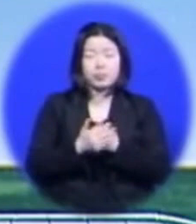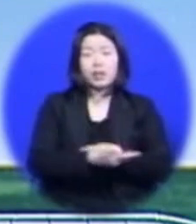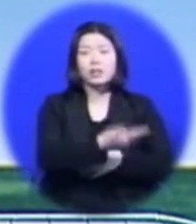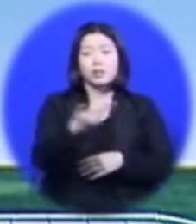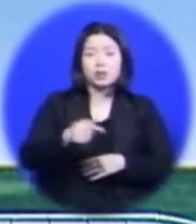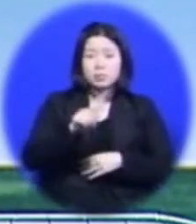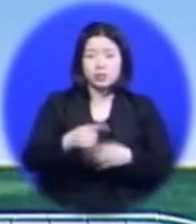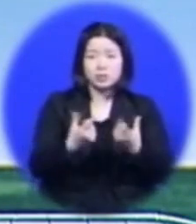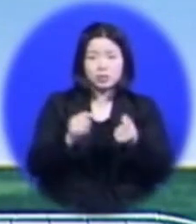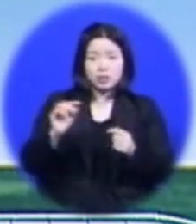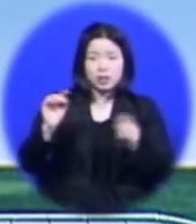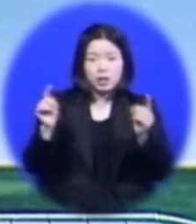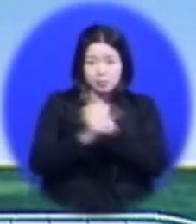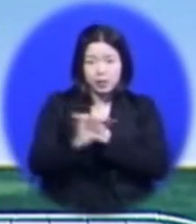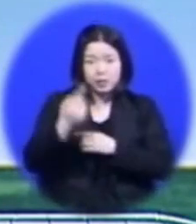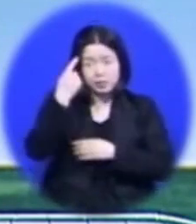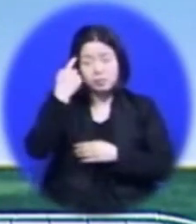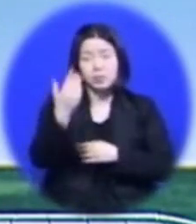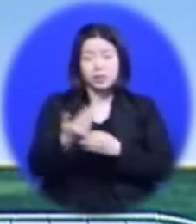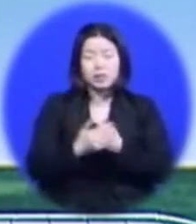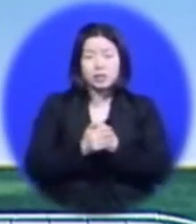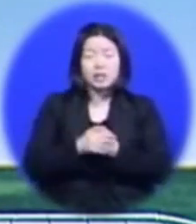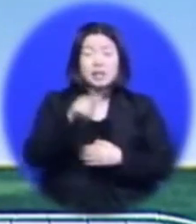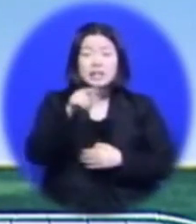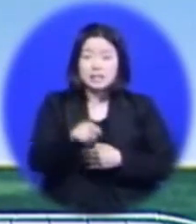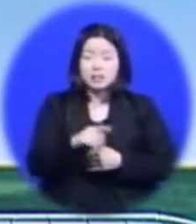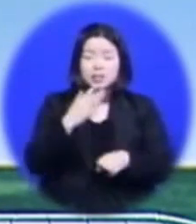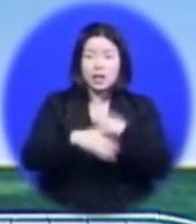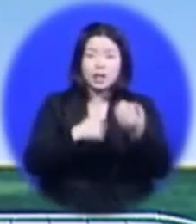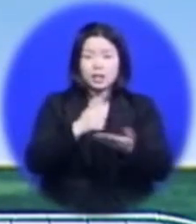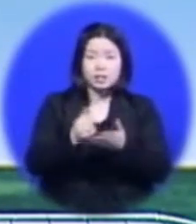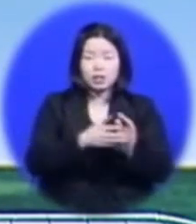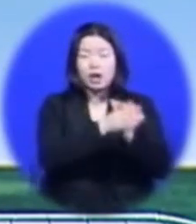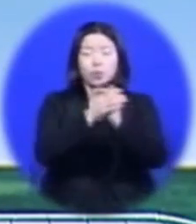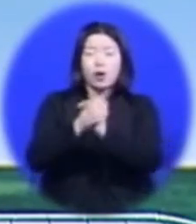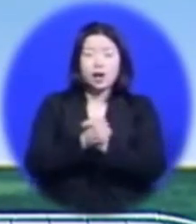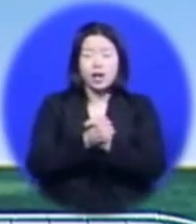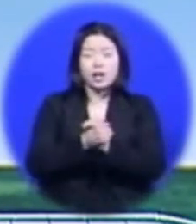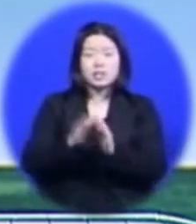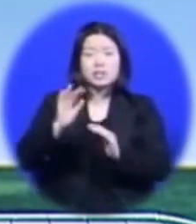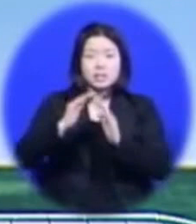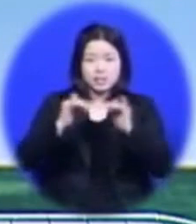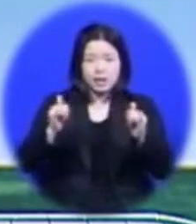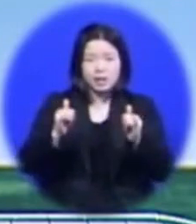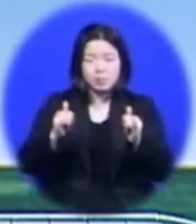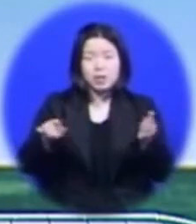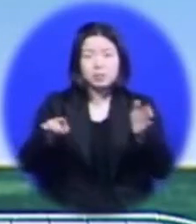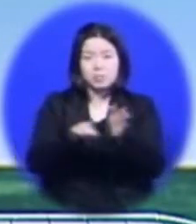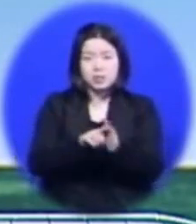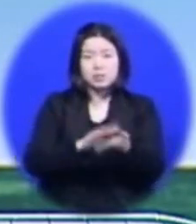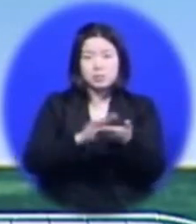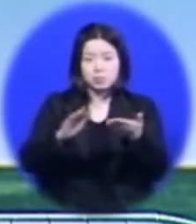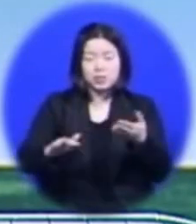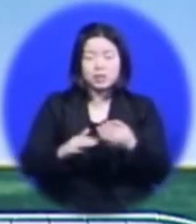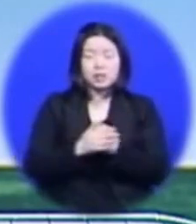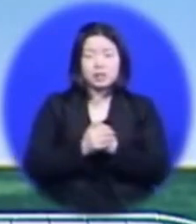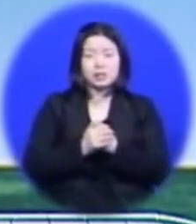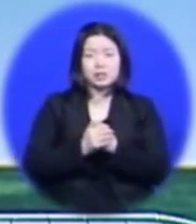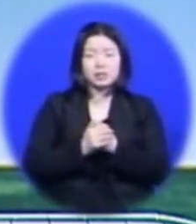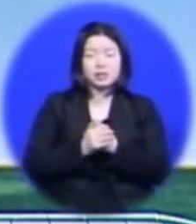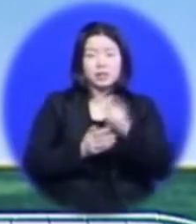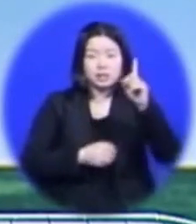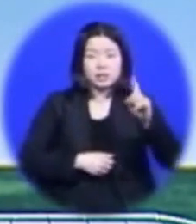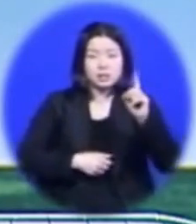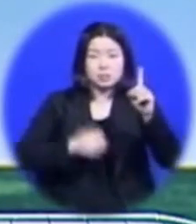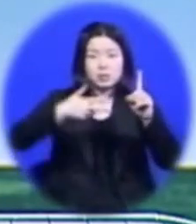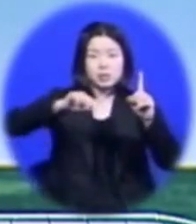여러분 그렇게 되셨습니까? 이것이 하나님과 화해한 사람의 믿음이에요.